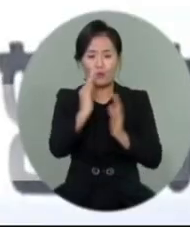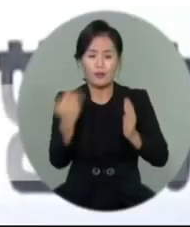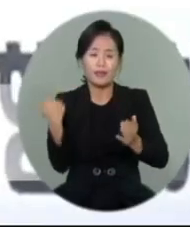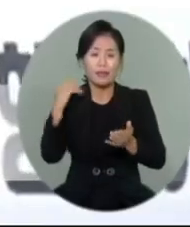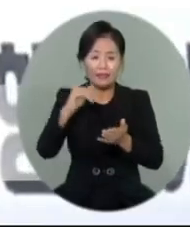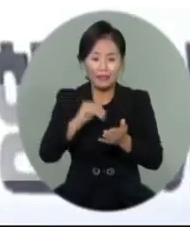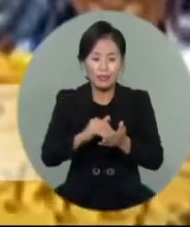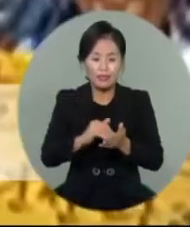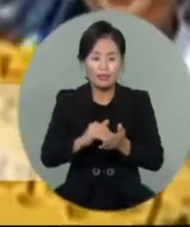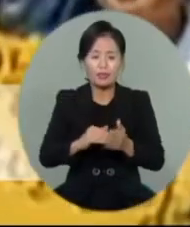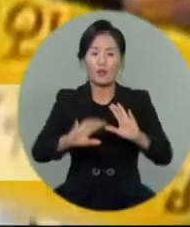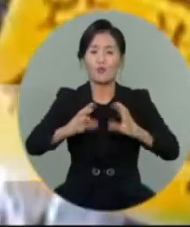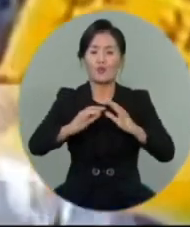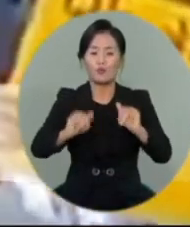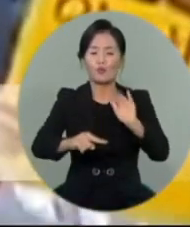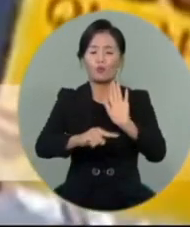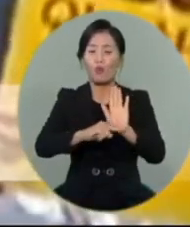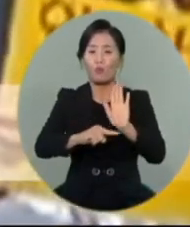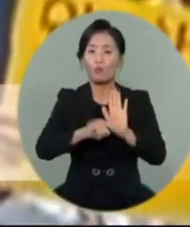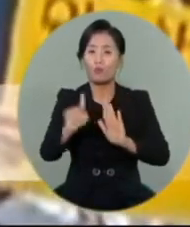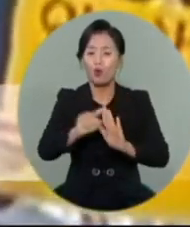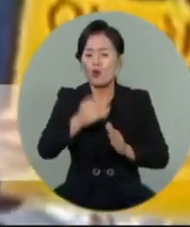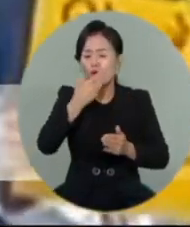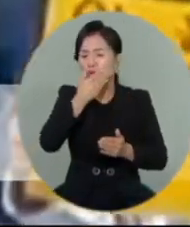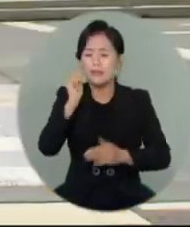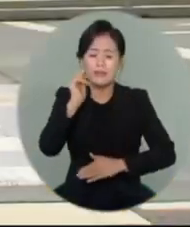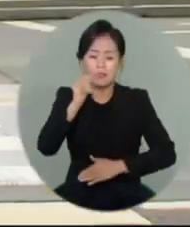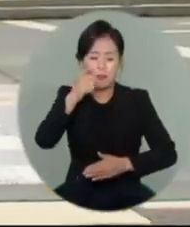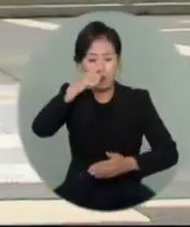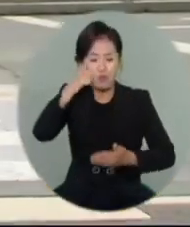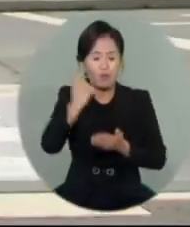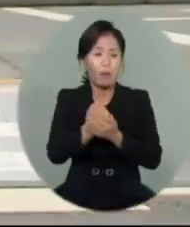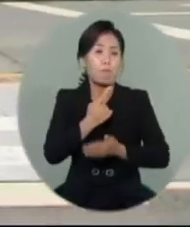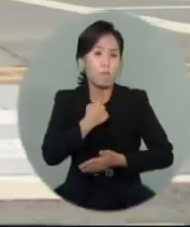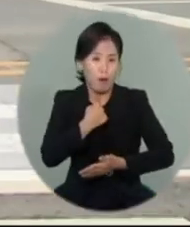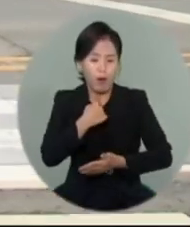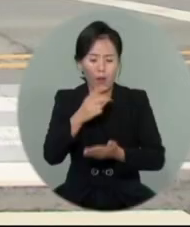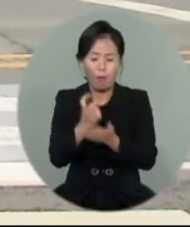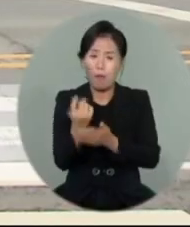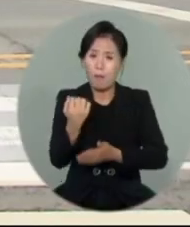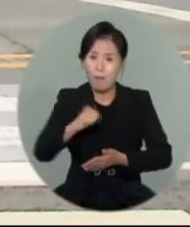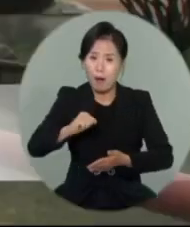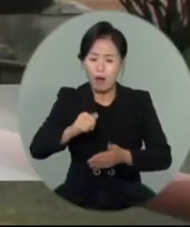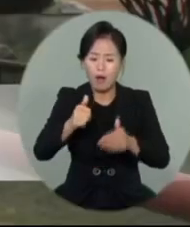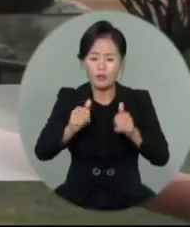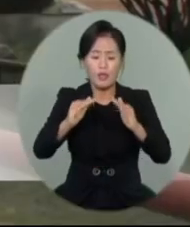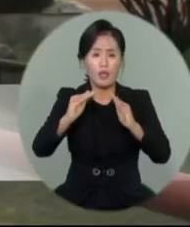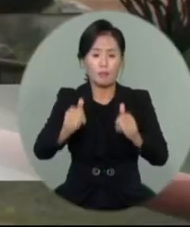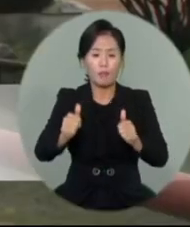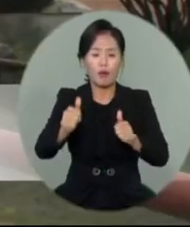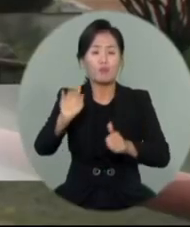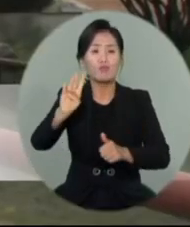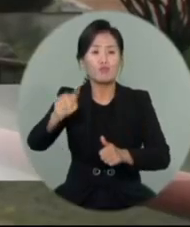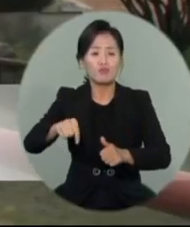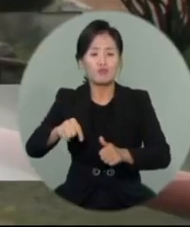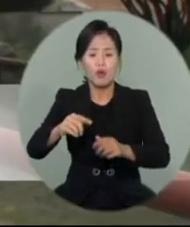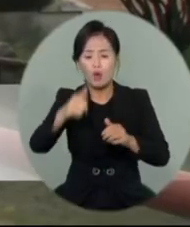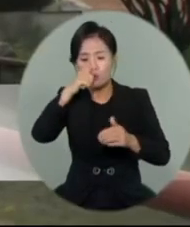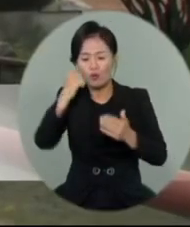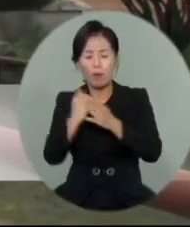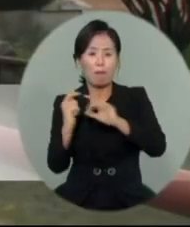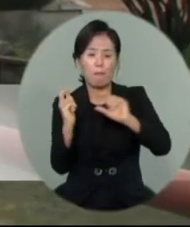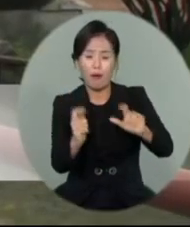합천 군민 운동본부는 중대 범죄로 헌법과 법률을 위반해 사업부의 유죄 선고를 받은 자에 대한 기념